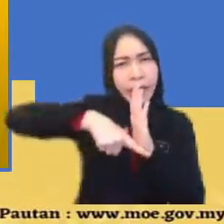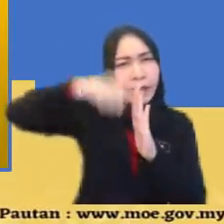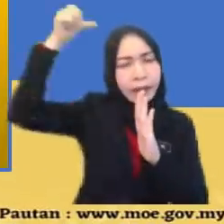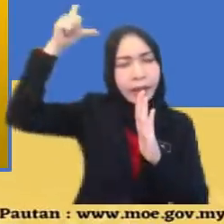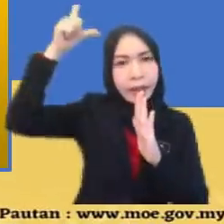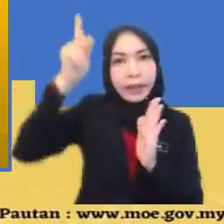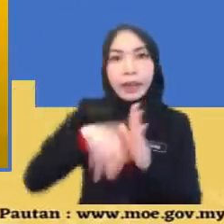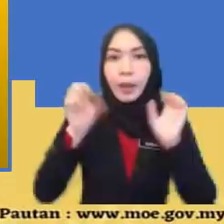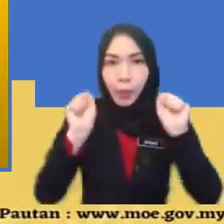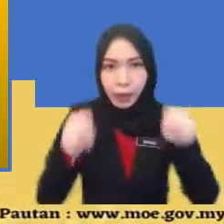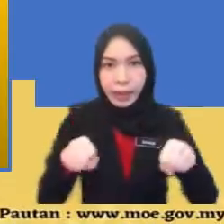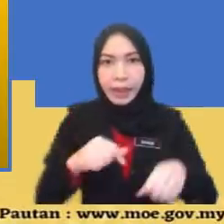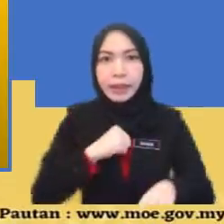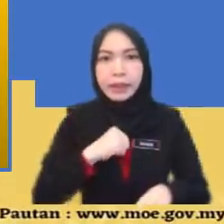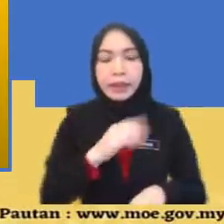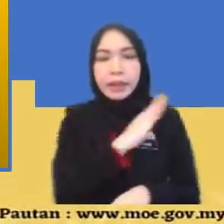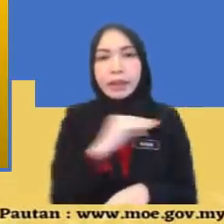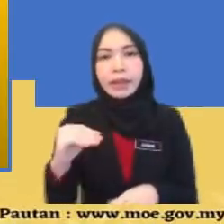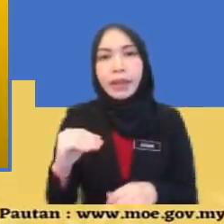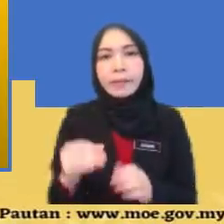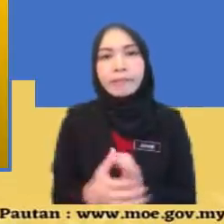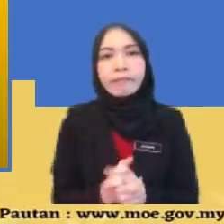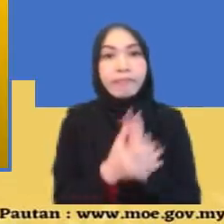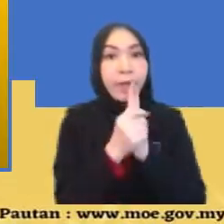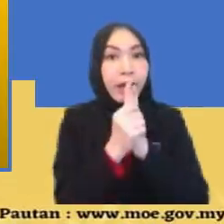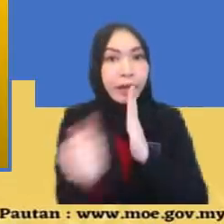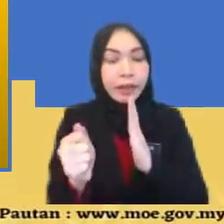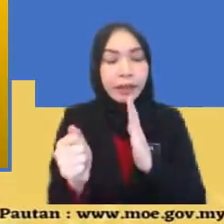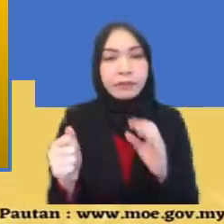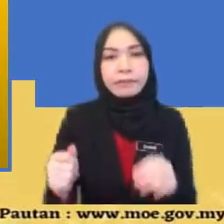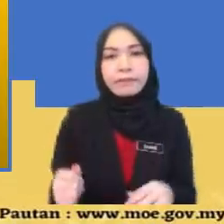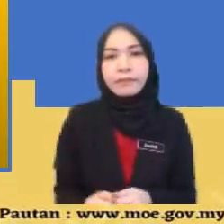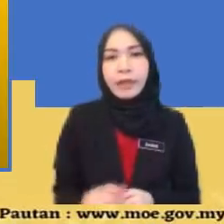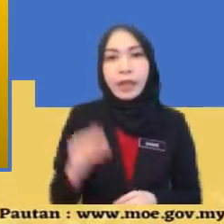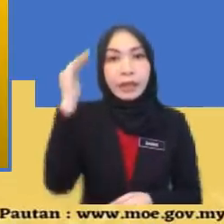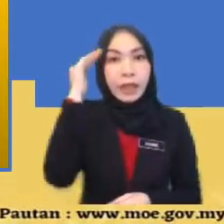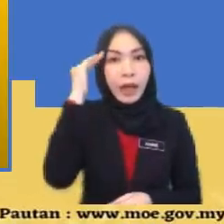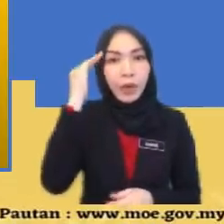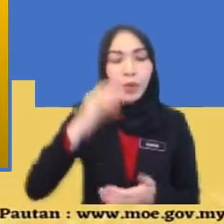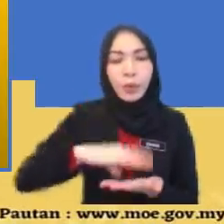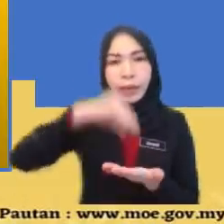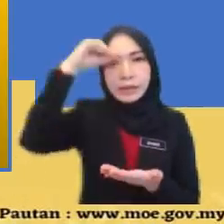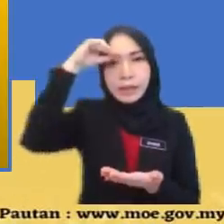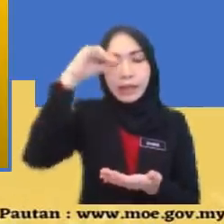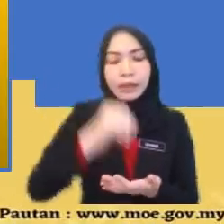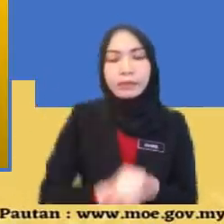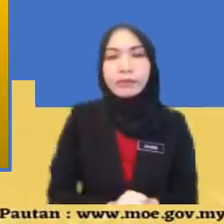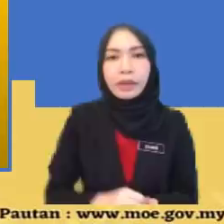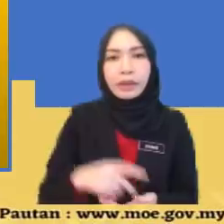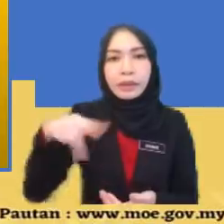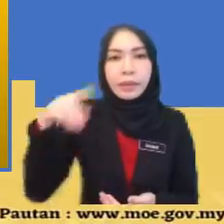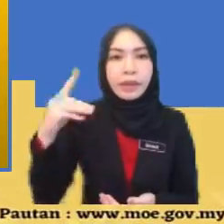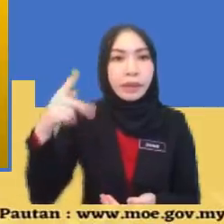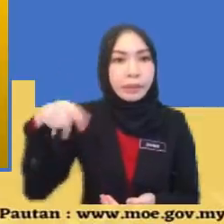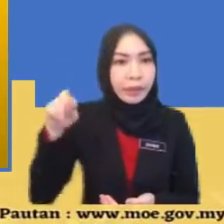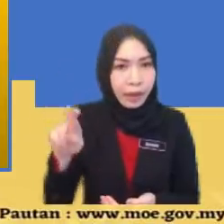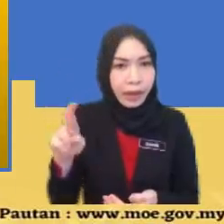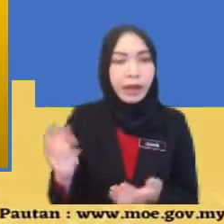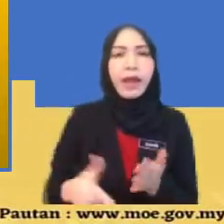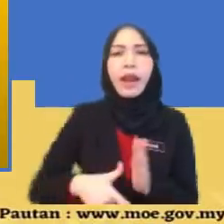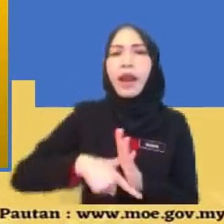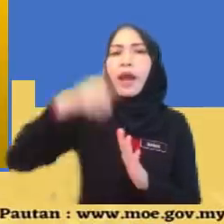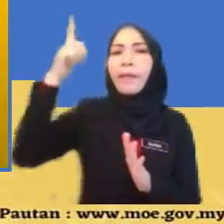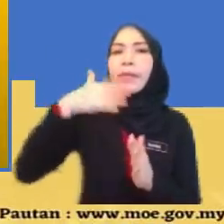diri serta menguasai kemahiran dan pengetahuan yang mereka pelajari Syahrini juga akan menjadikan pembelajaran lebih menarik dan